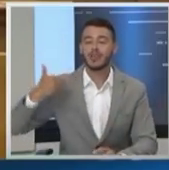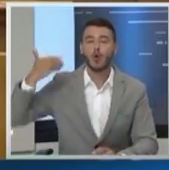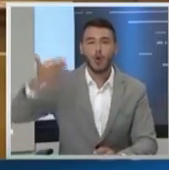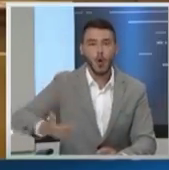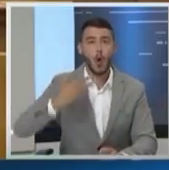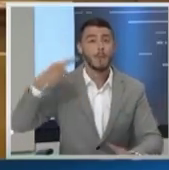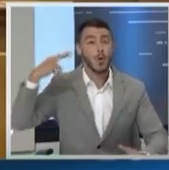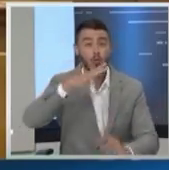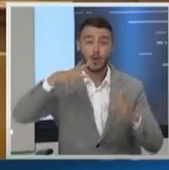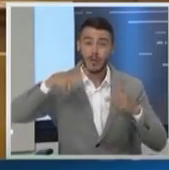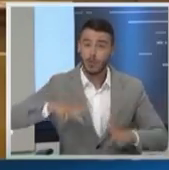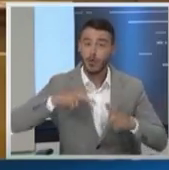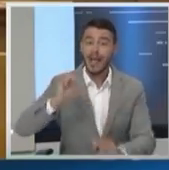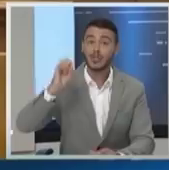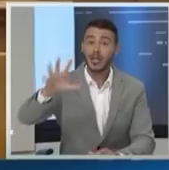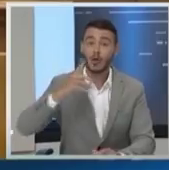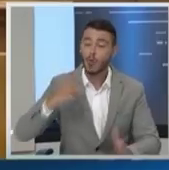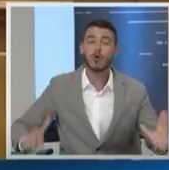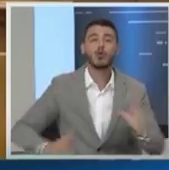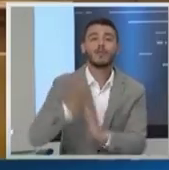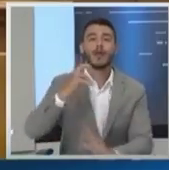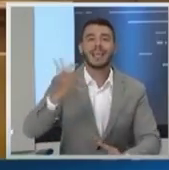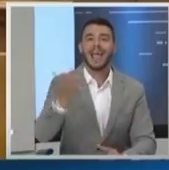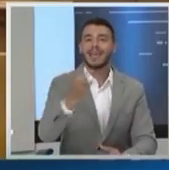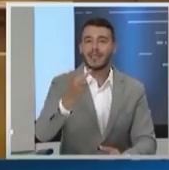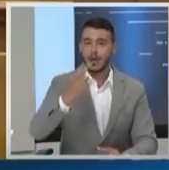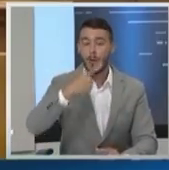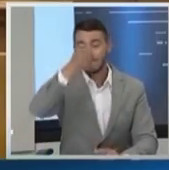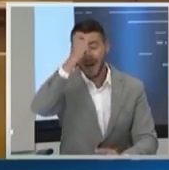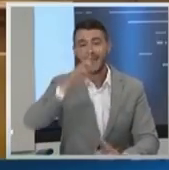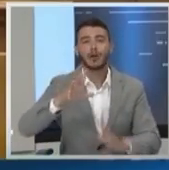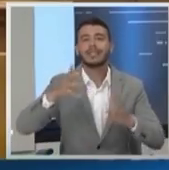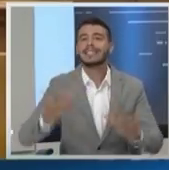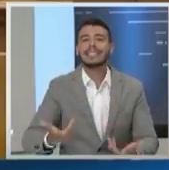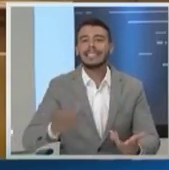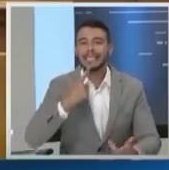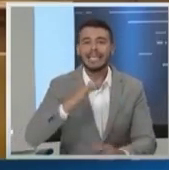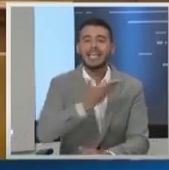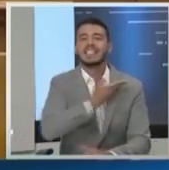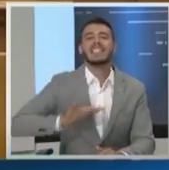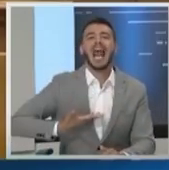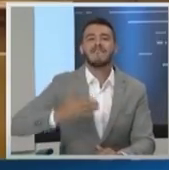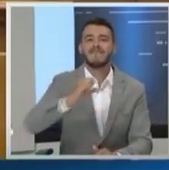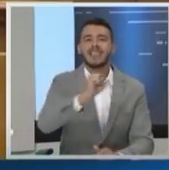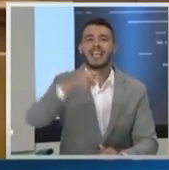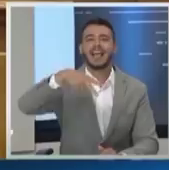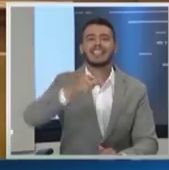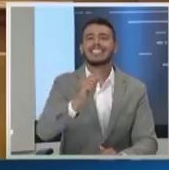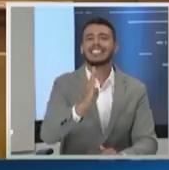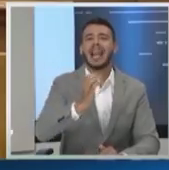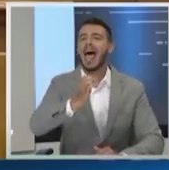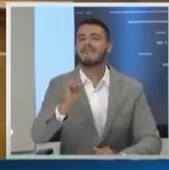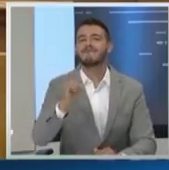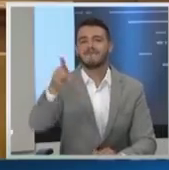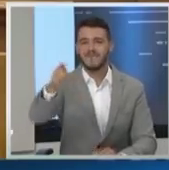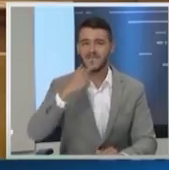Υπουργό Εξωτερικών της γείτονος, παραδέχονται οι άνθρωποι ότι είναι Σλάβοι στις συνεντεύξεις τους και ότι καμία σχέση δεν έχουν με την